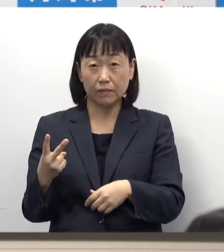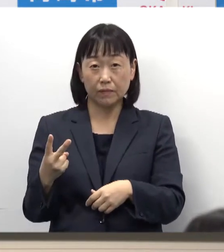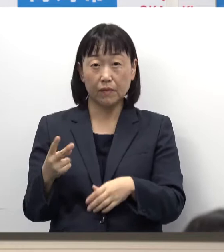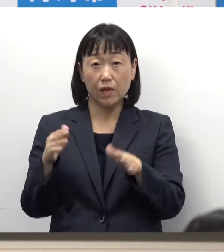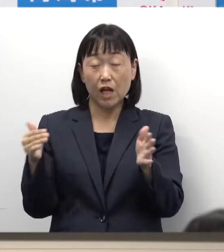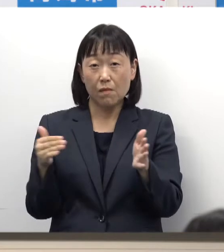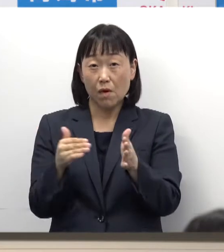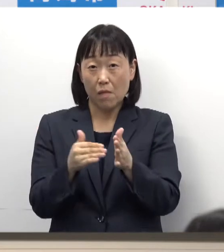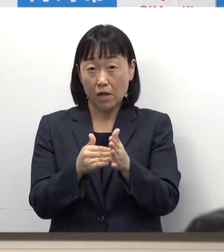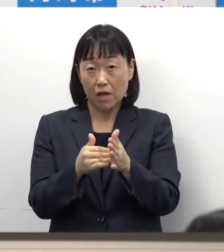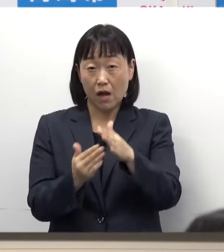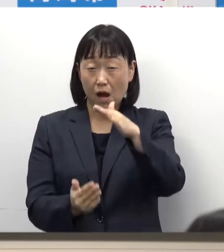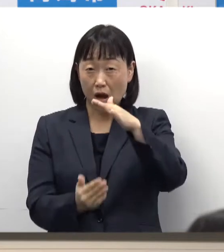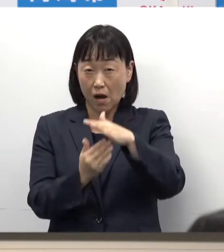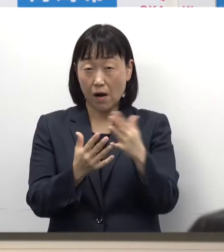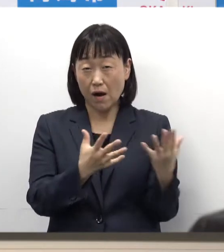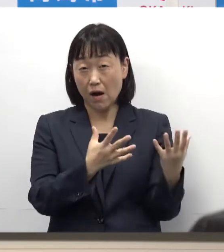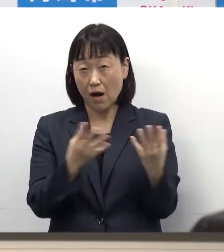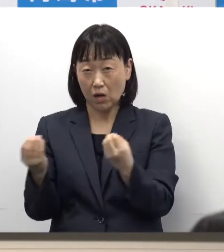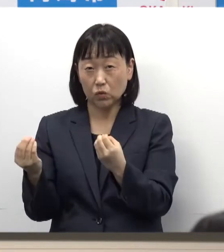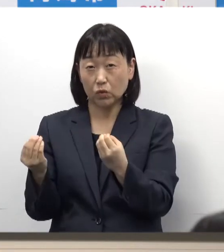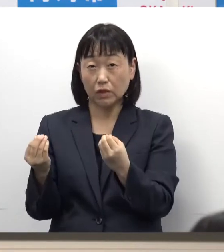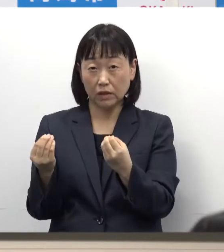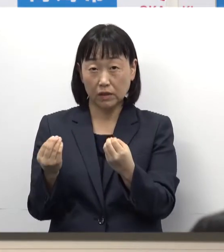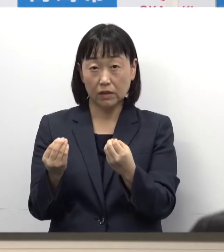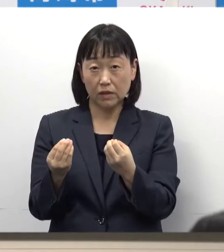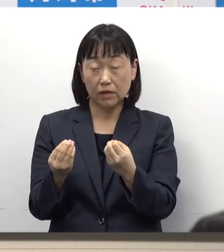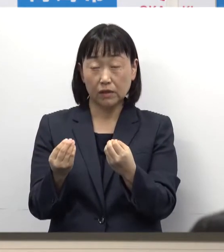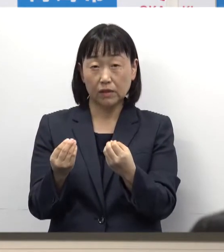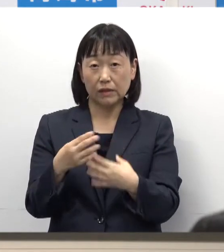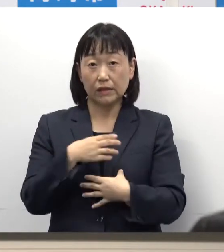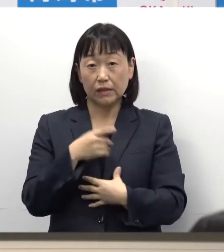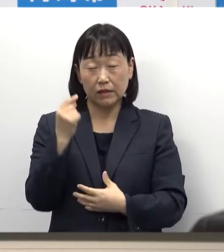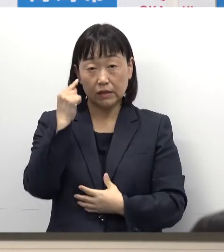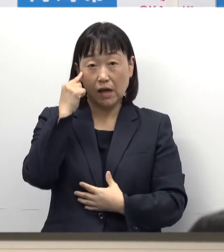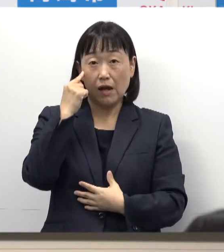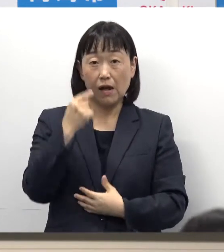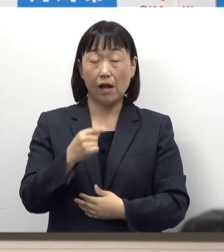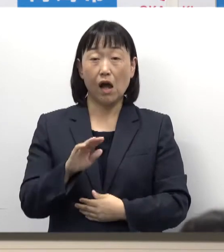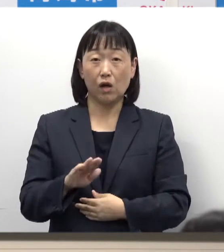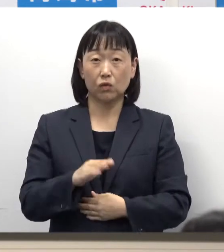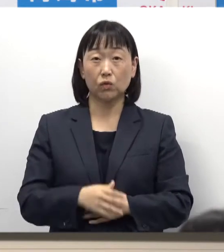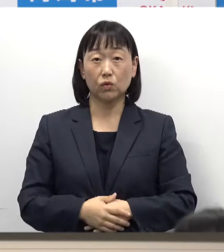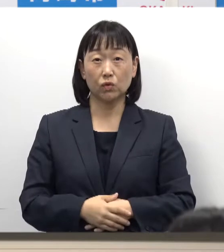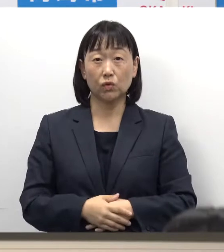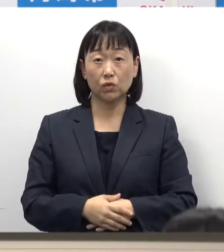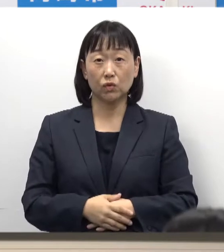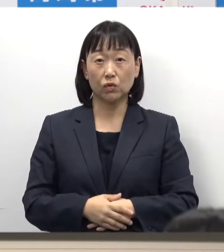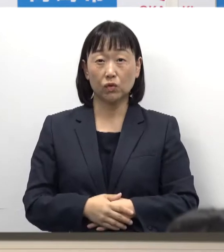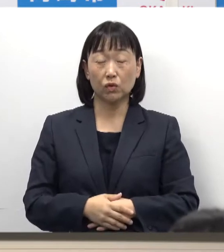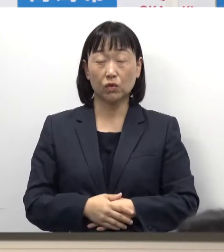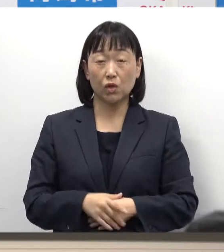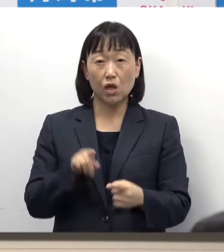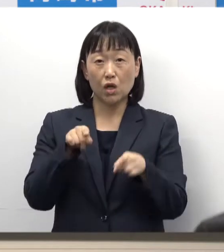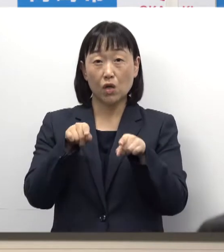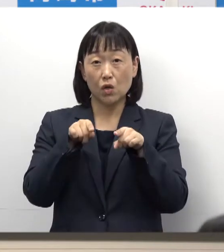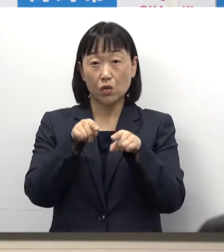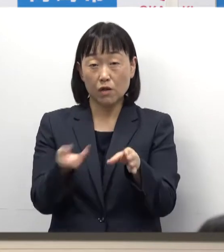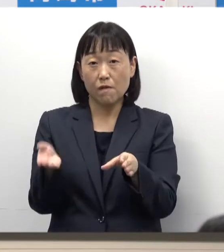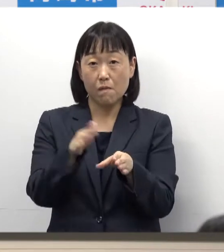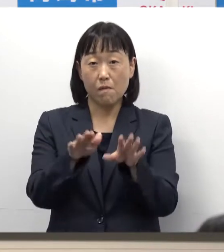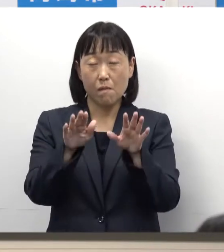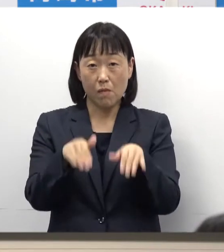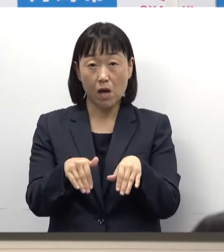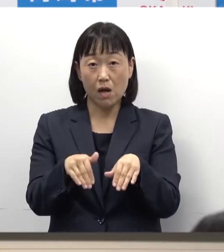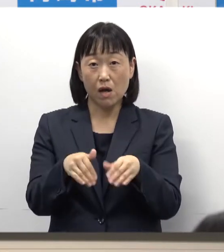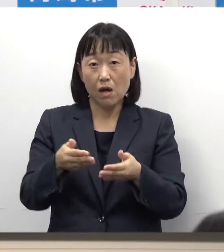ない非常に厳しい状況に強い危機感を抱いております措置対象区域とだったことを受け